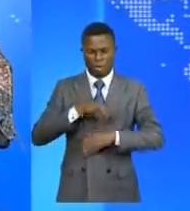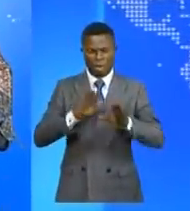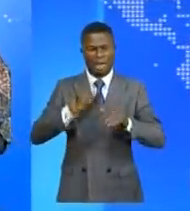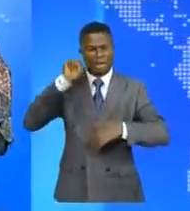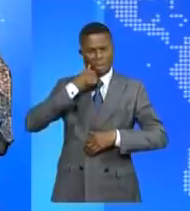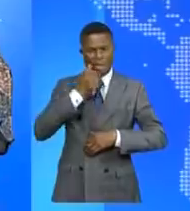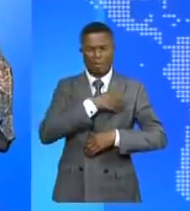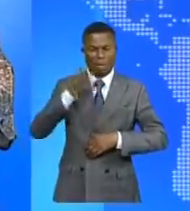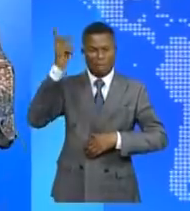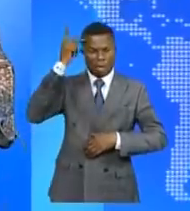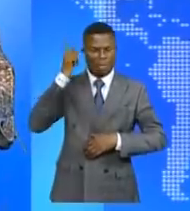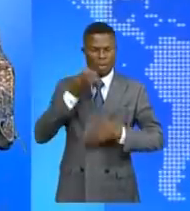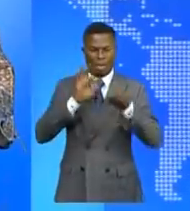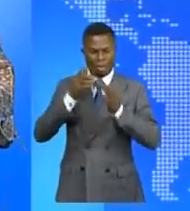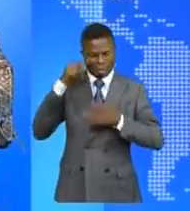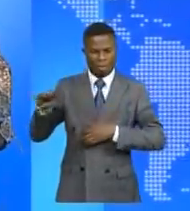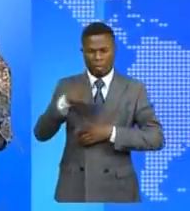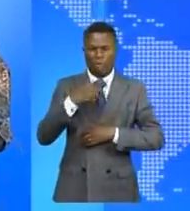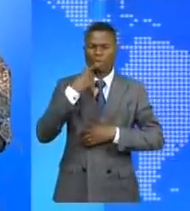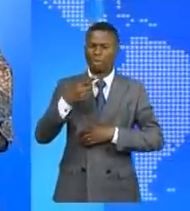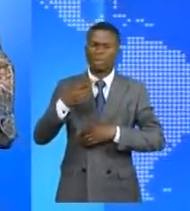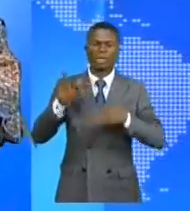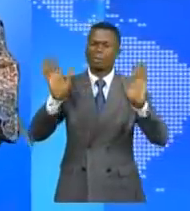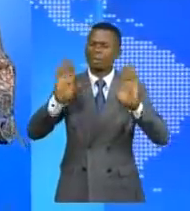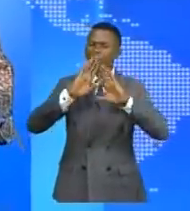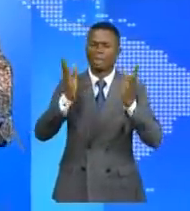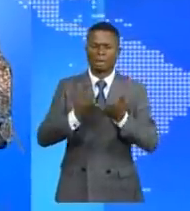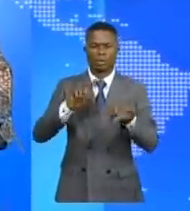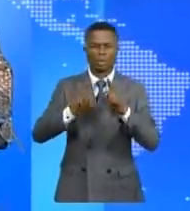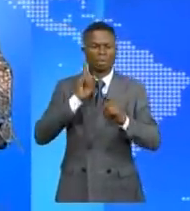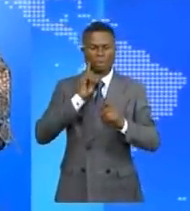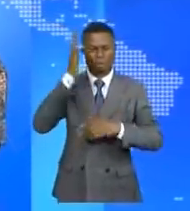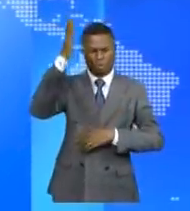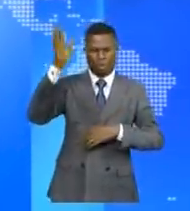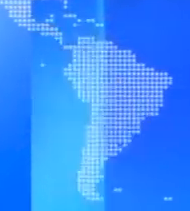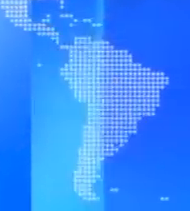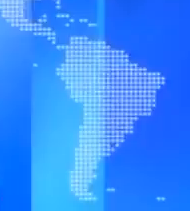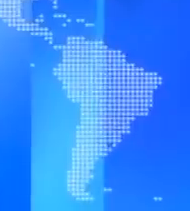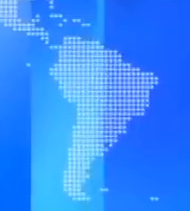pour la suite de l'actualité à 20h avec Sandra Nyangitabou. Quant à moi, je vous retrouve demain à la même heure.